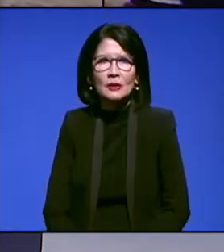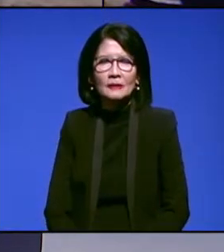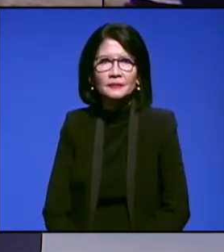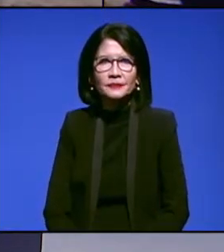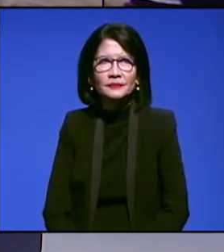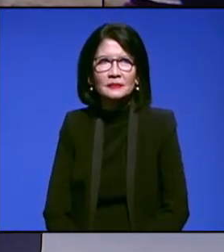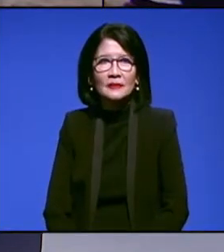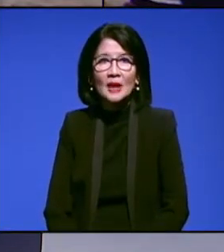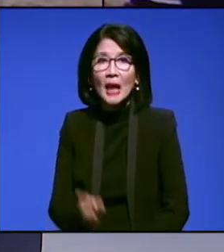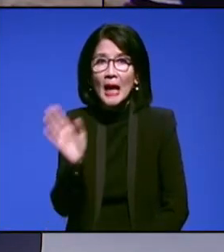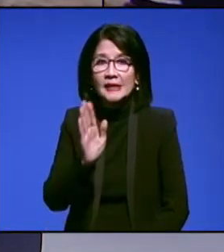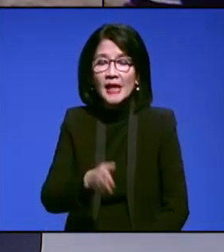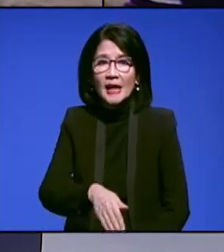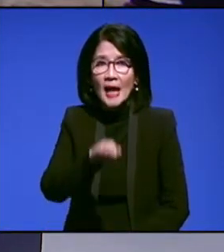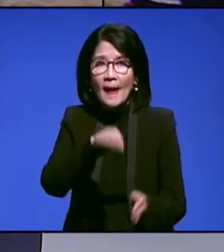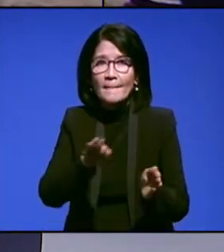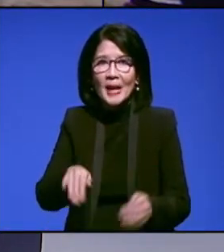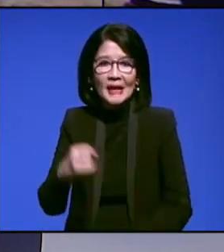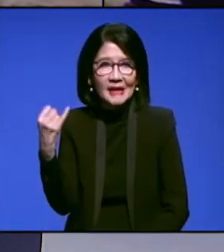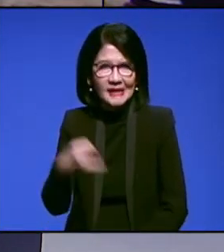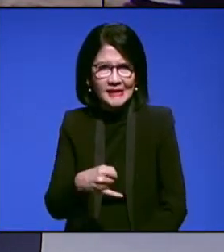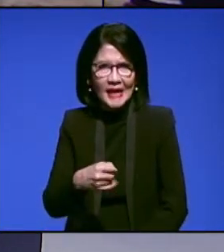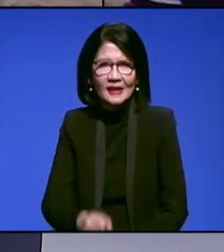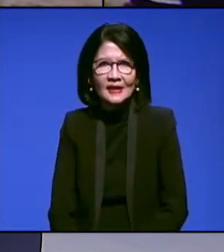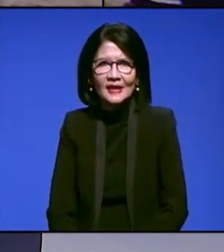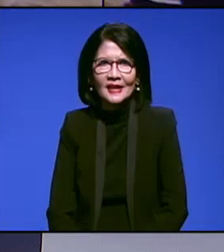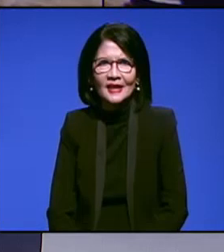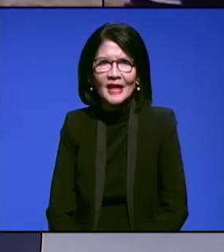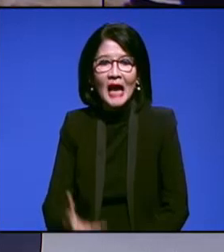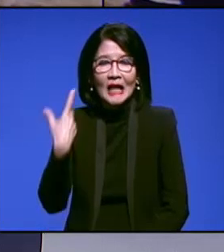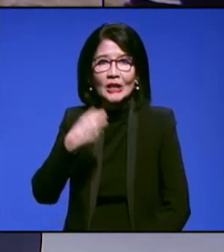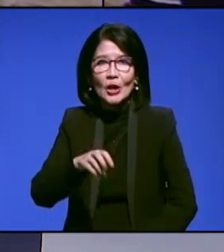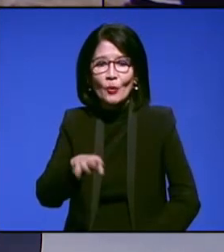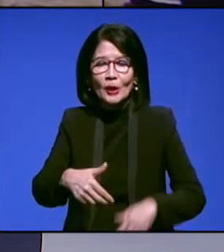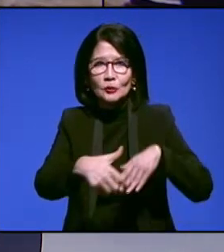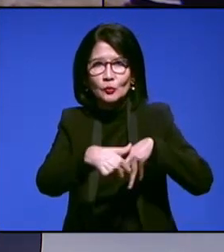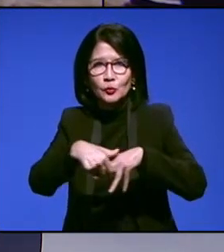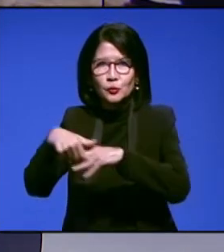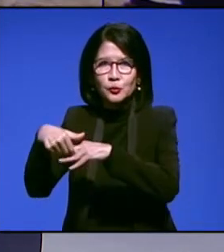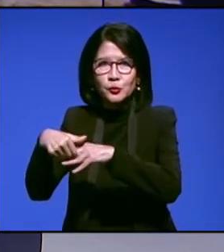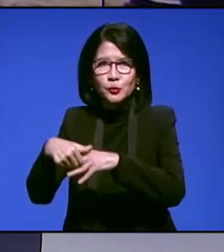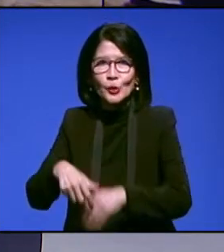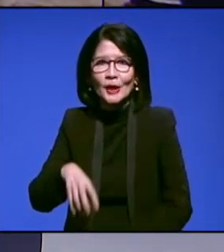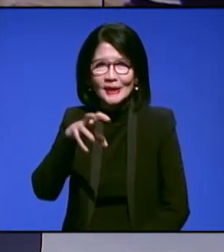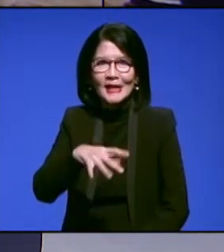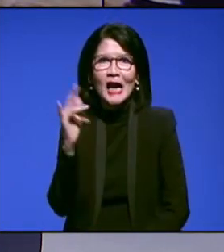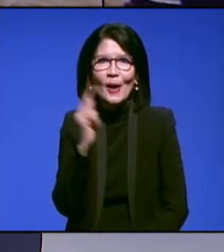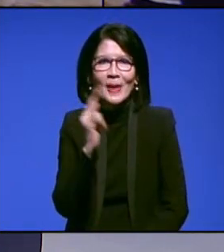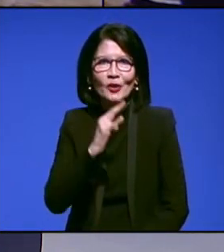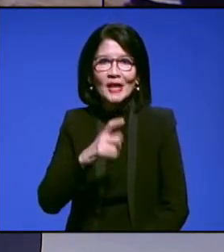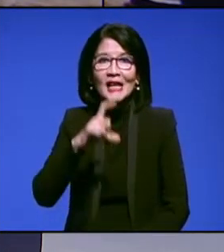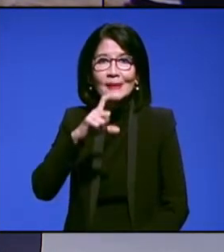di dekat parkir sembarangan di bahu Jalan sejumlah kendaraan roda empat Rabu pagi tadi diderek Sudin perhubungan di kawasan Kemayoran Cempaka